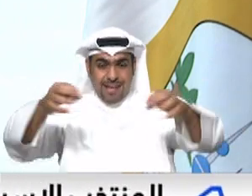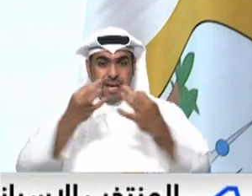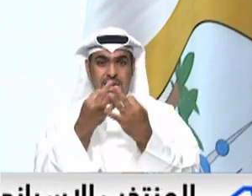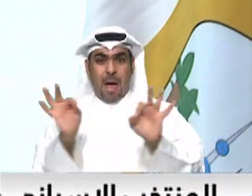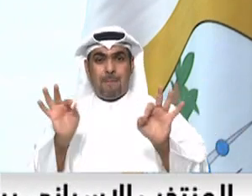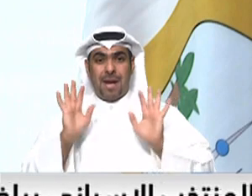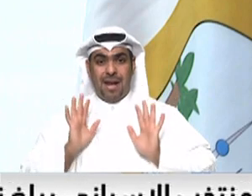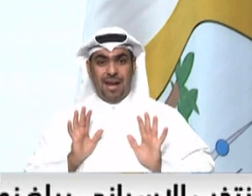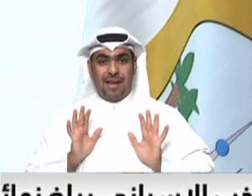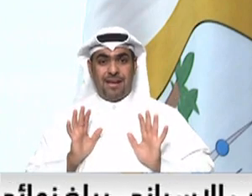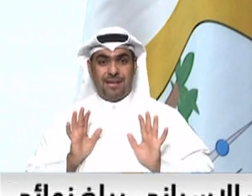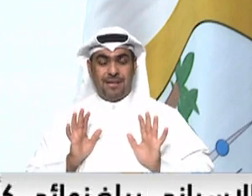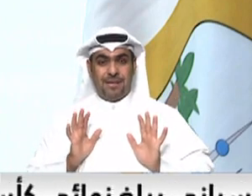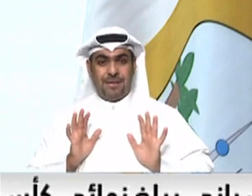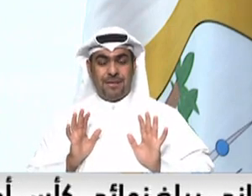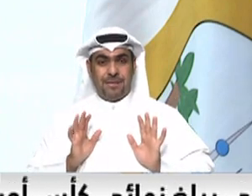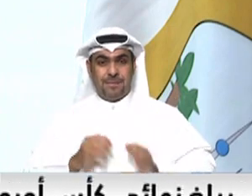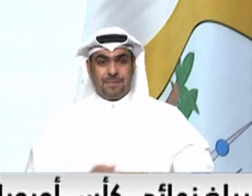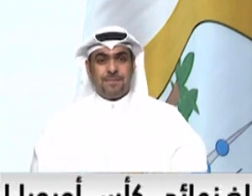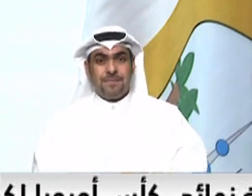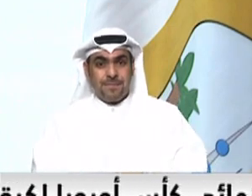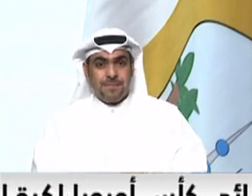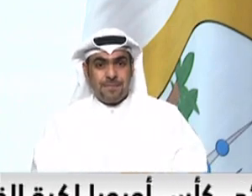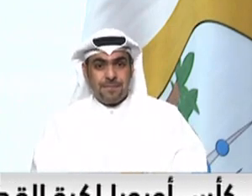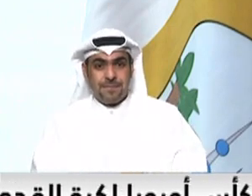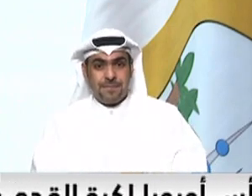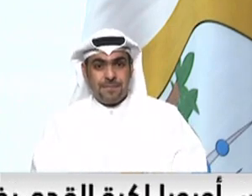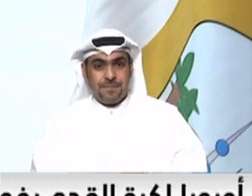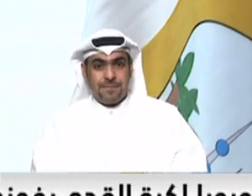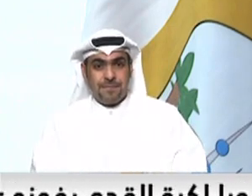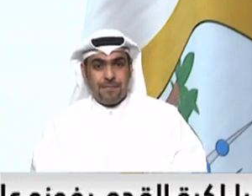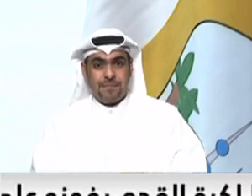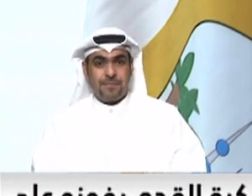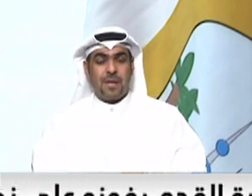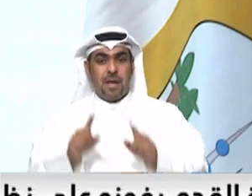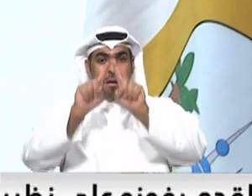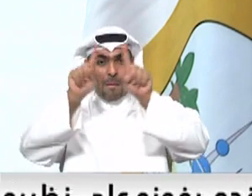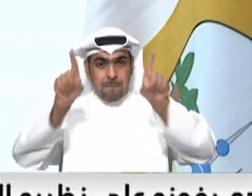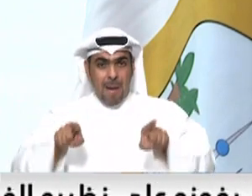الموسمية، ومثل ما قلت الأنشطة التجارية تكون بالخارج.